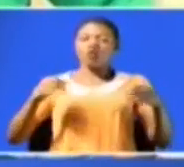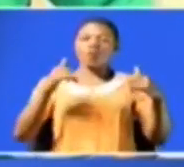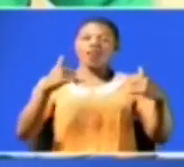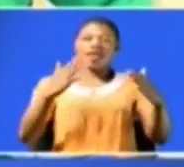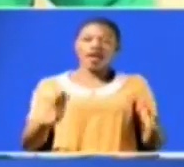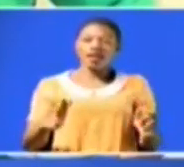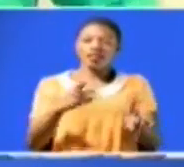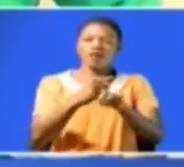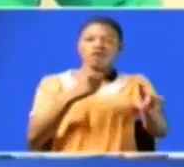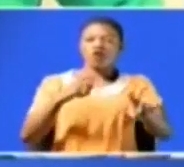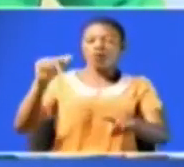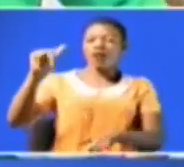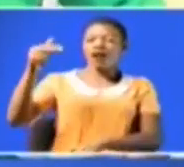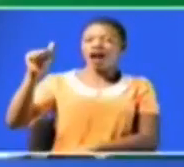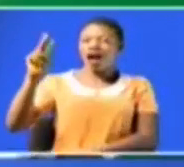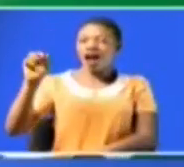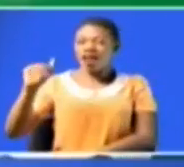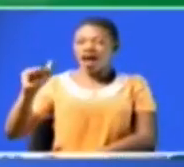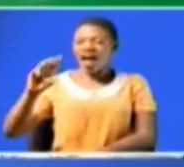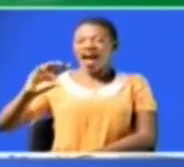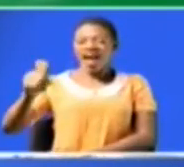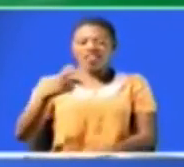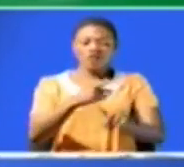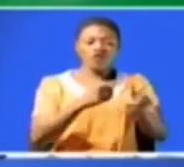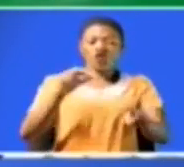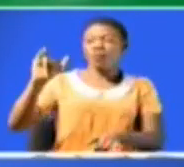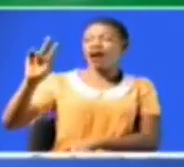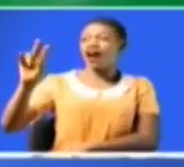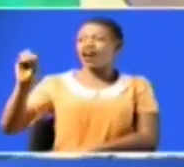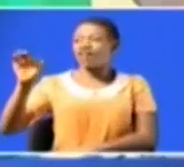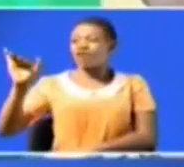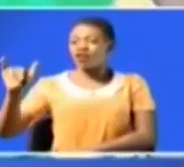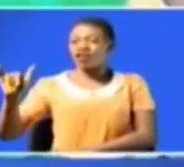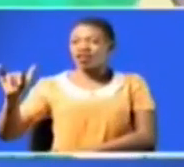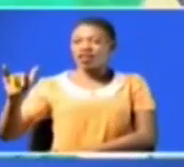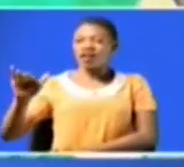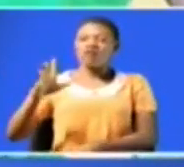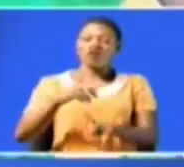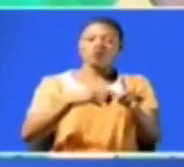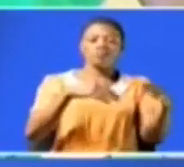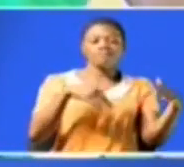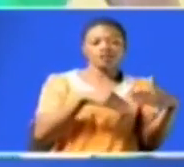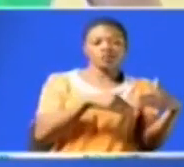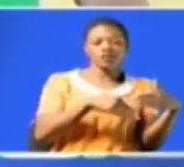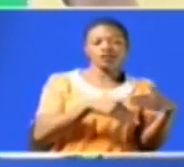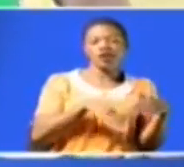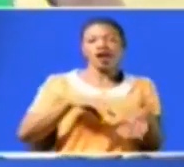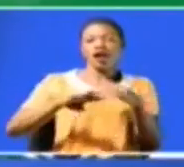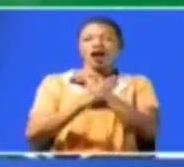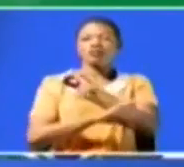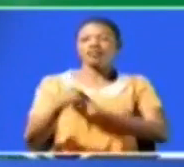Francis Afrie kutoka Ghana, Gislaine Gamien kutoka Ivory Coast na Mlenango Robert Mapigano kutoka taifa jirani